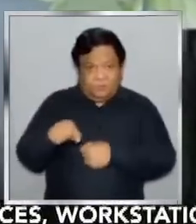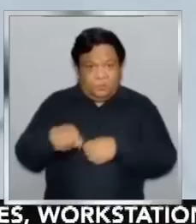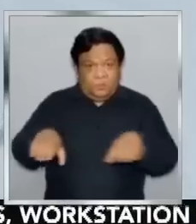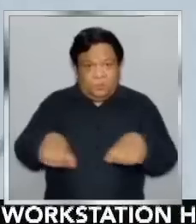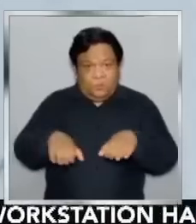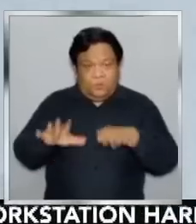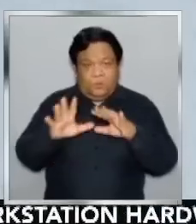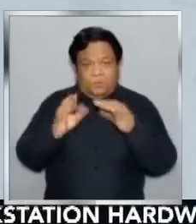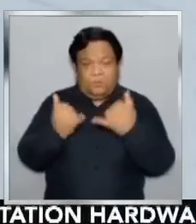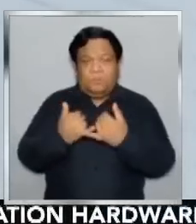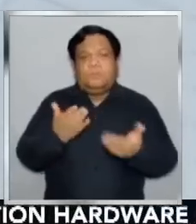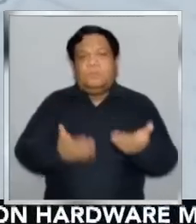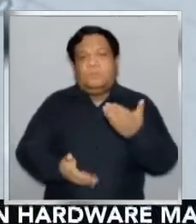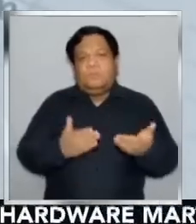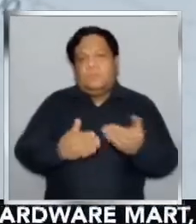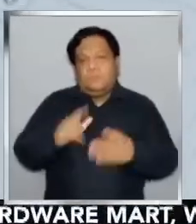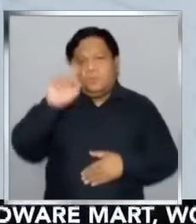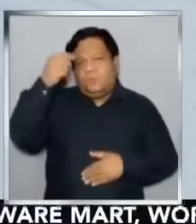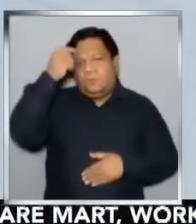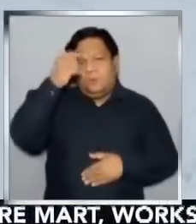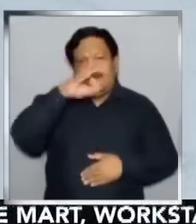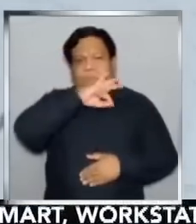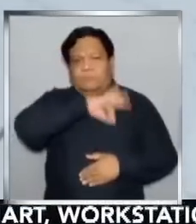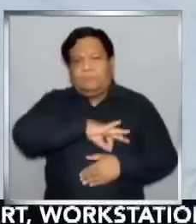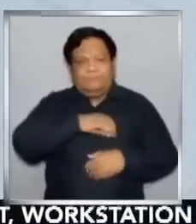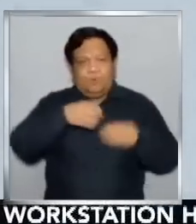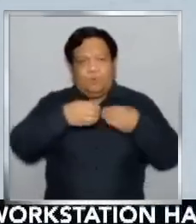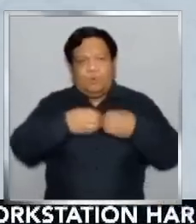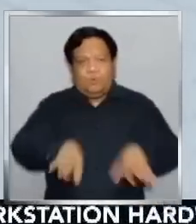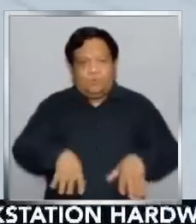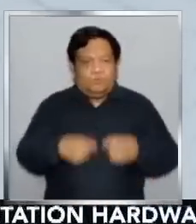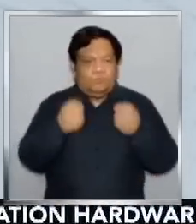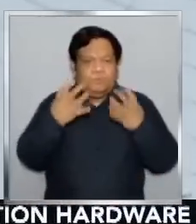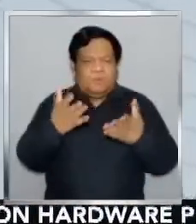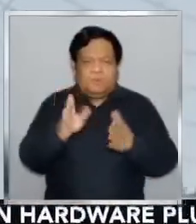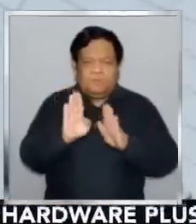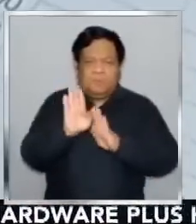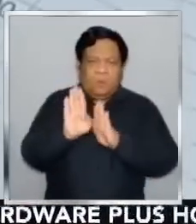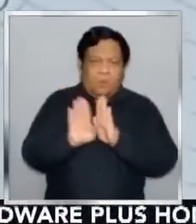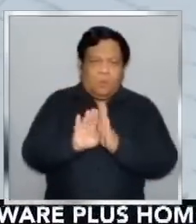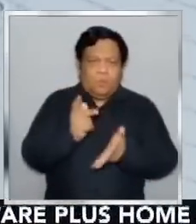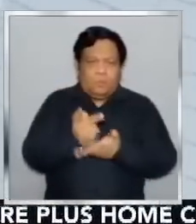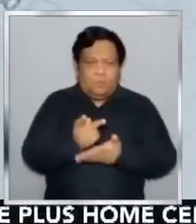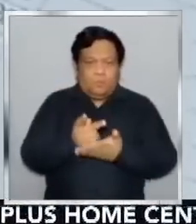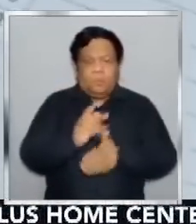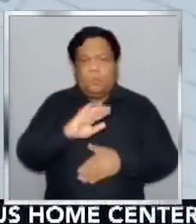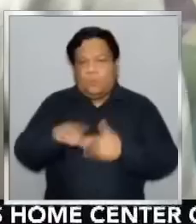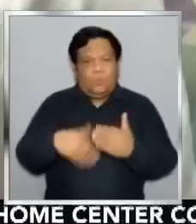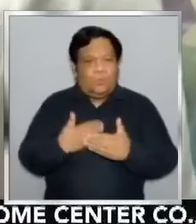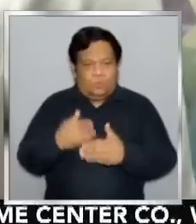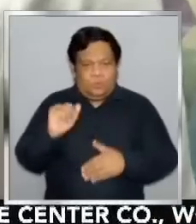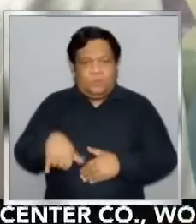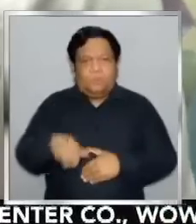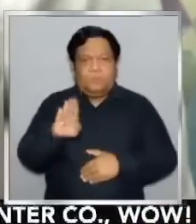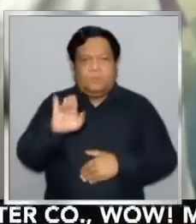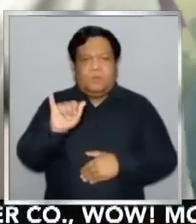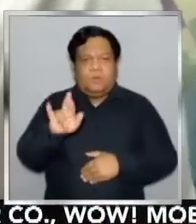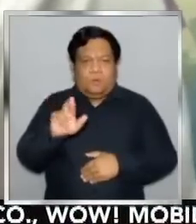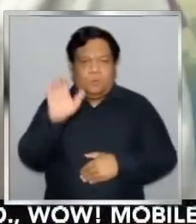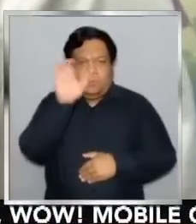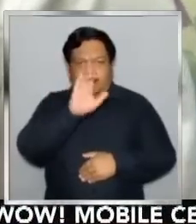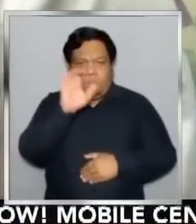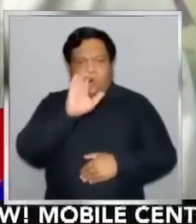pamahalaan dahil sa illegal na operasyon na ito. At lahat ng ito, hahabulin daw ng BIR. So far ngayon, ito